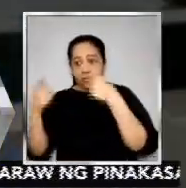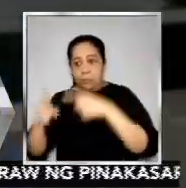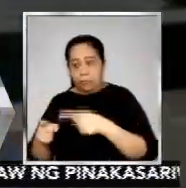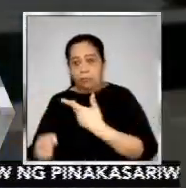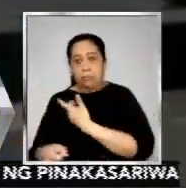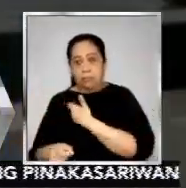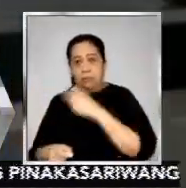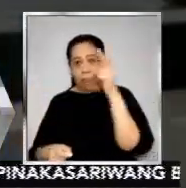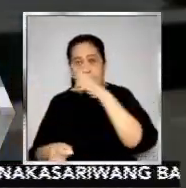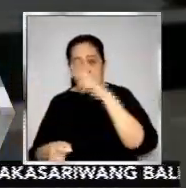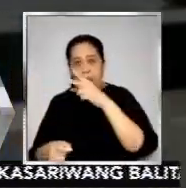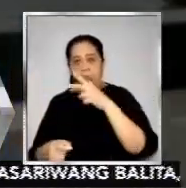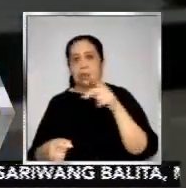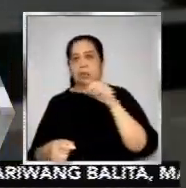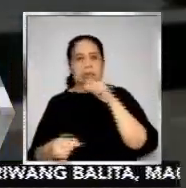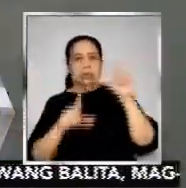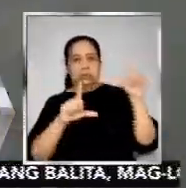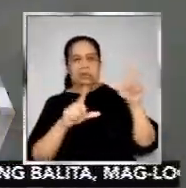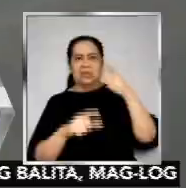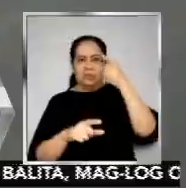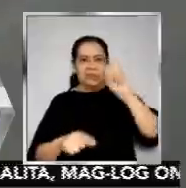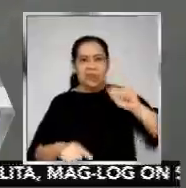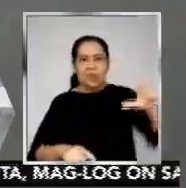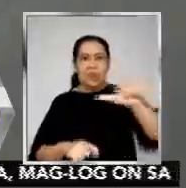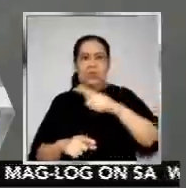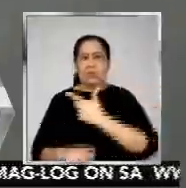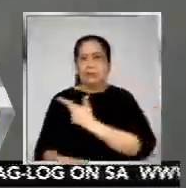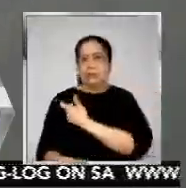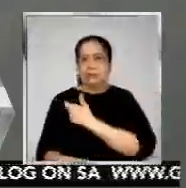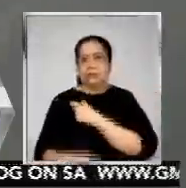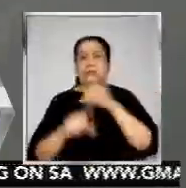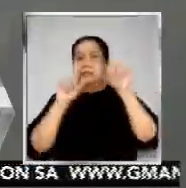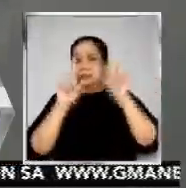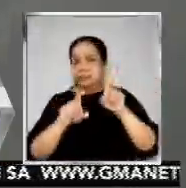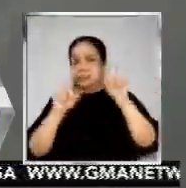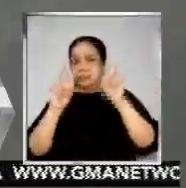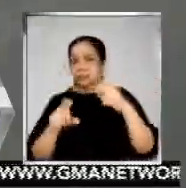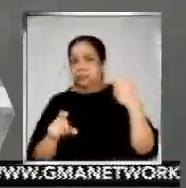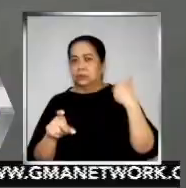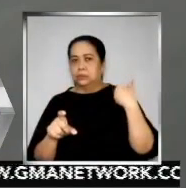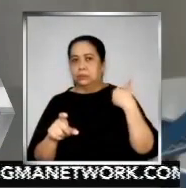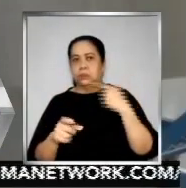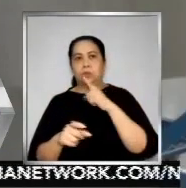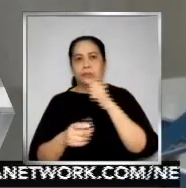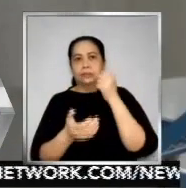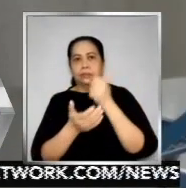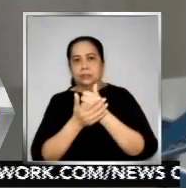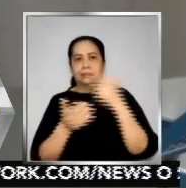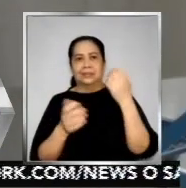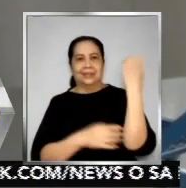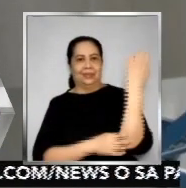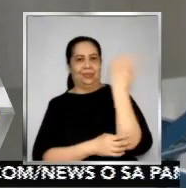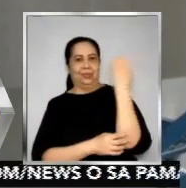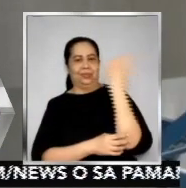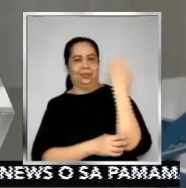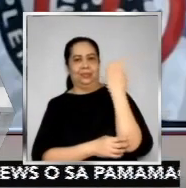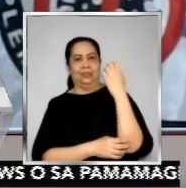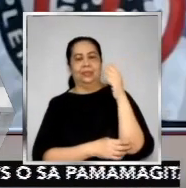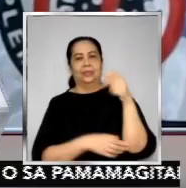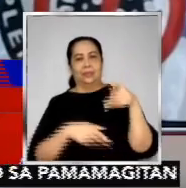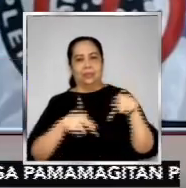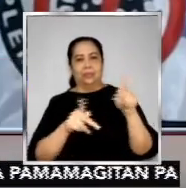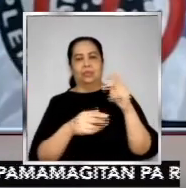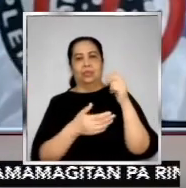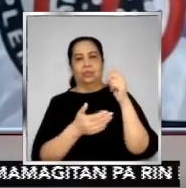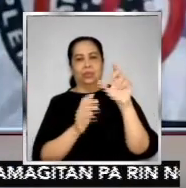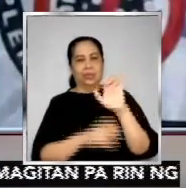Nasa trial stage pa rin kasi ang mga bakuna at limitado lang dapat ang paggamit ito sa ilalim ng Emergency Use Authorization o EUA.